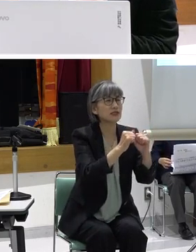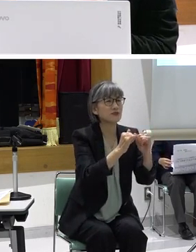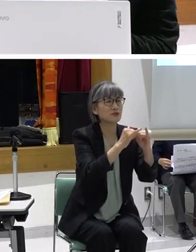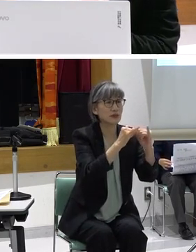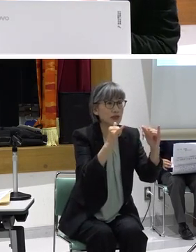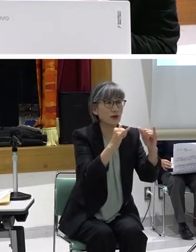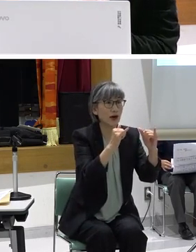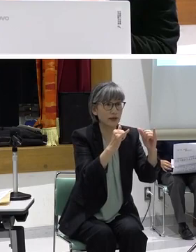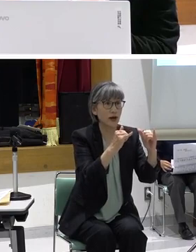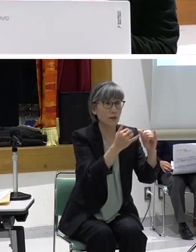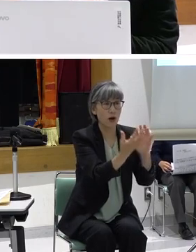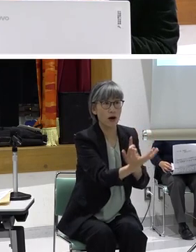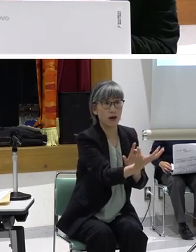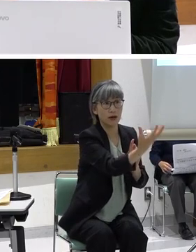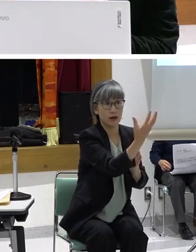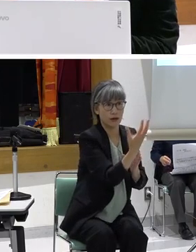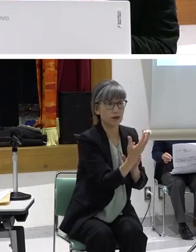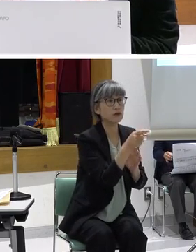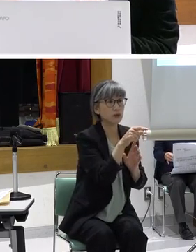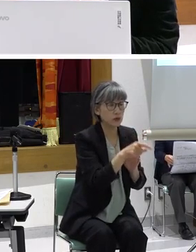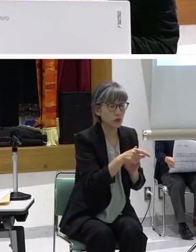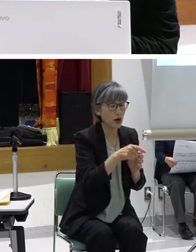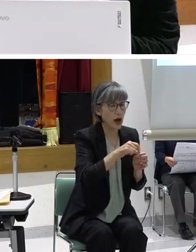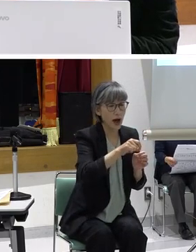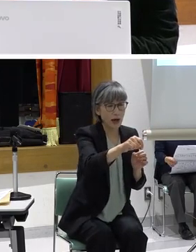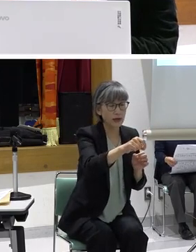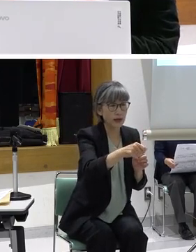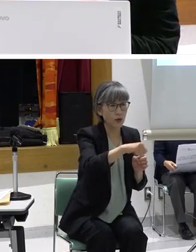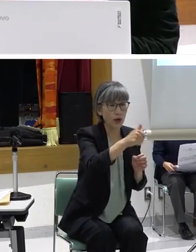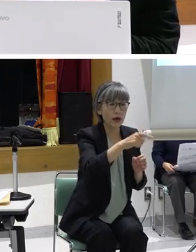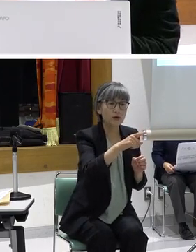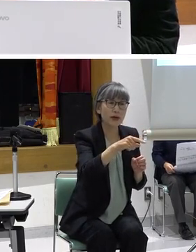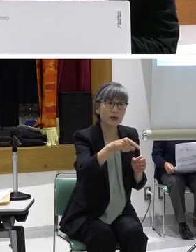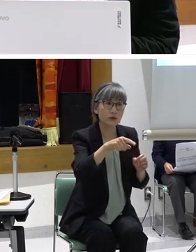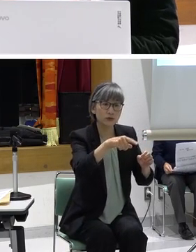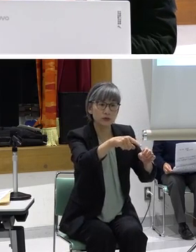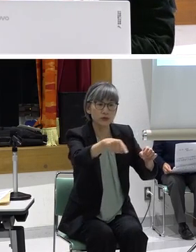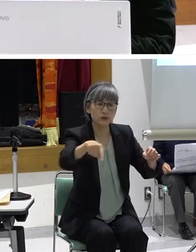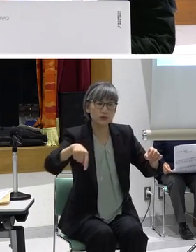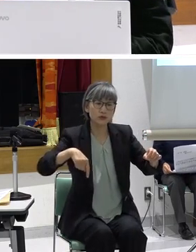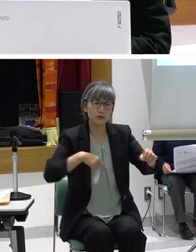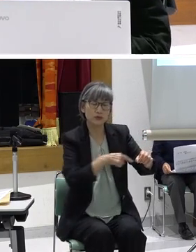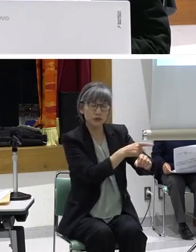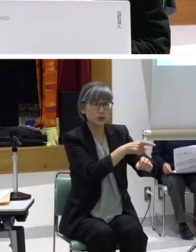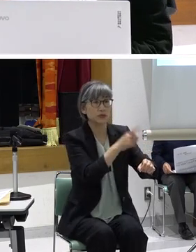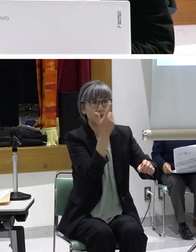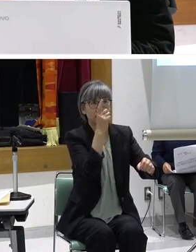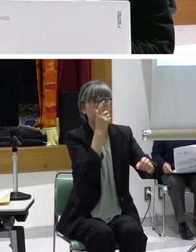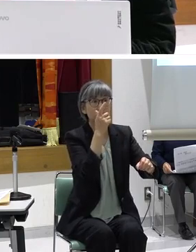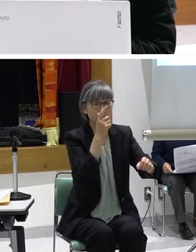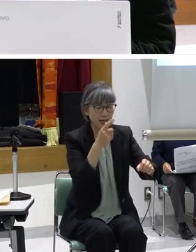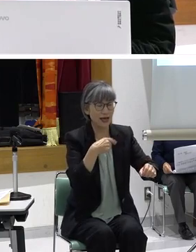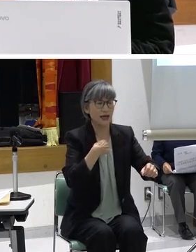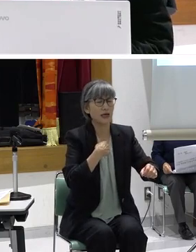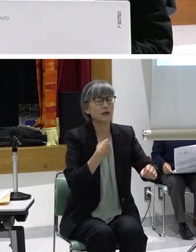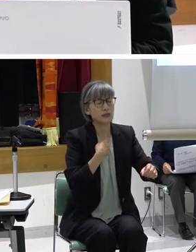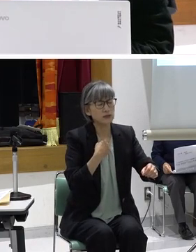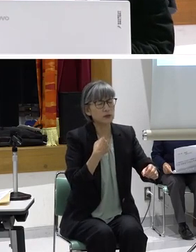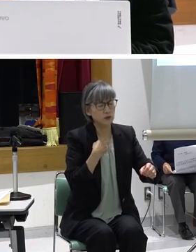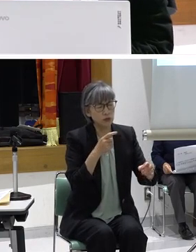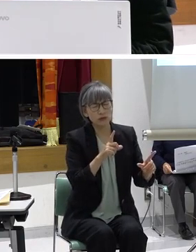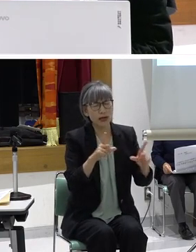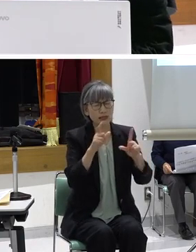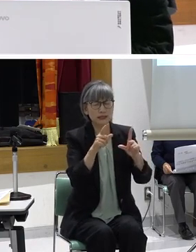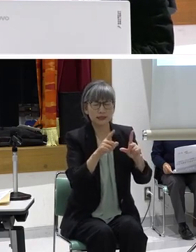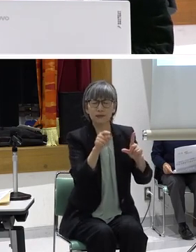られたので、半径500メートルとか1キロで機械的に切るんじゃなくて、やっぱり地域住民からしたら1キロちょっと超